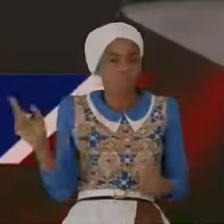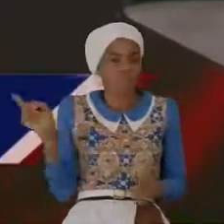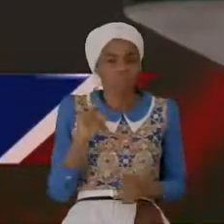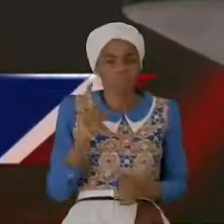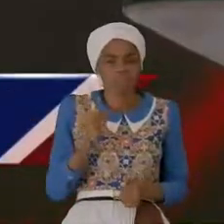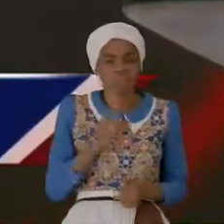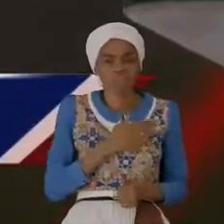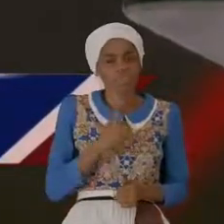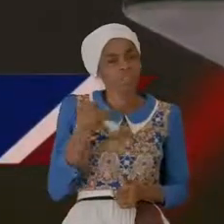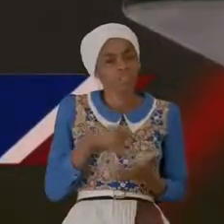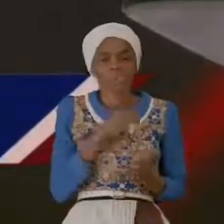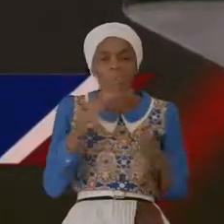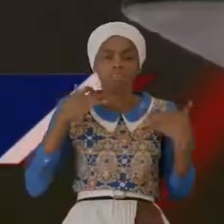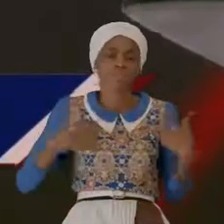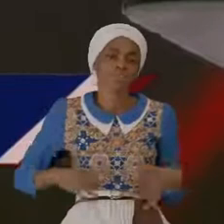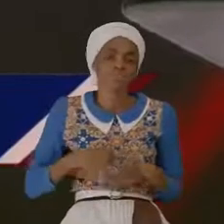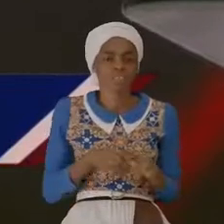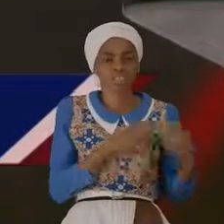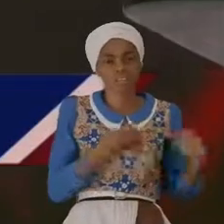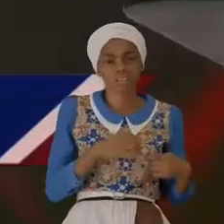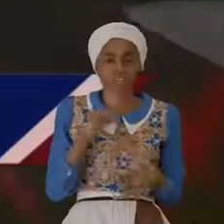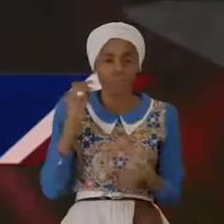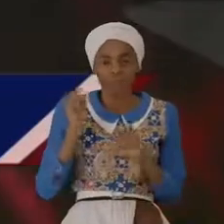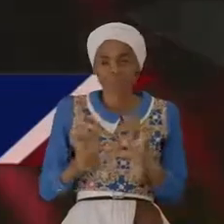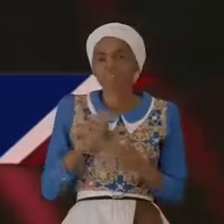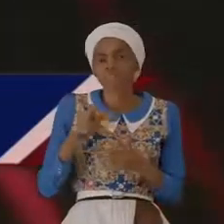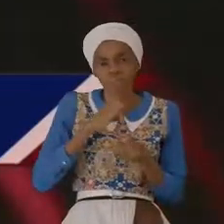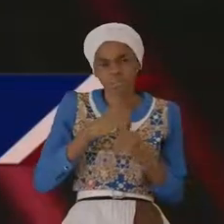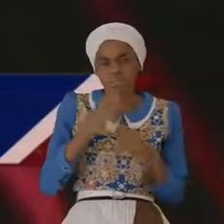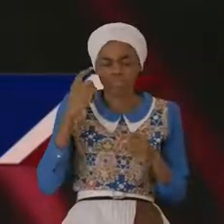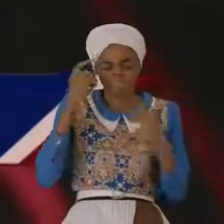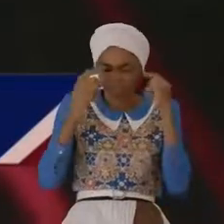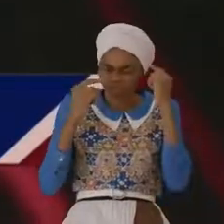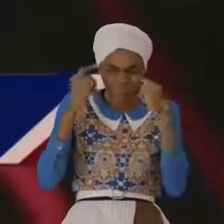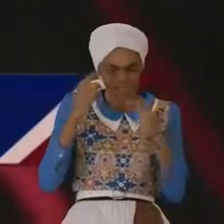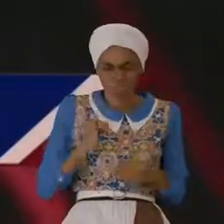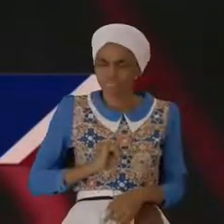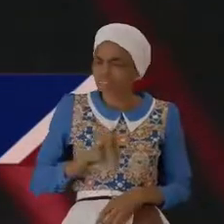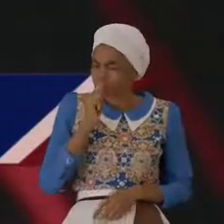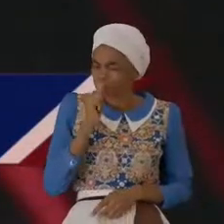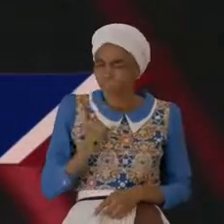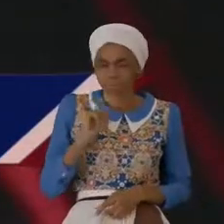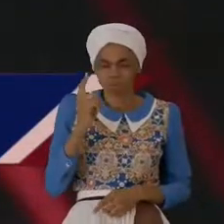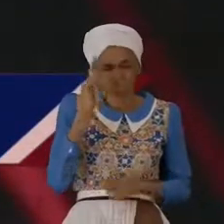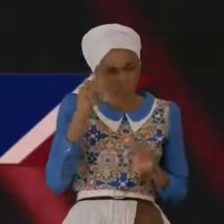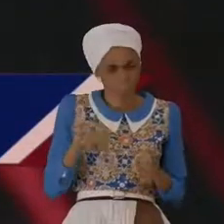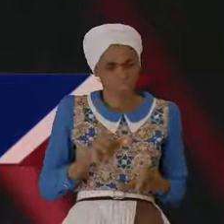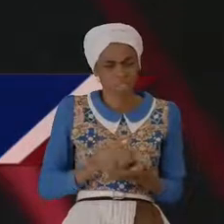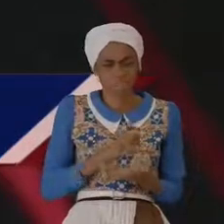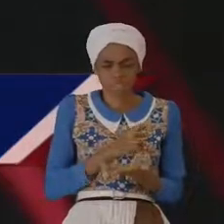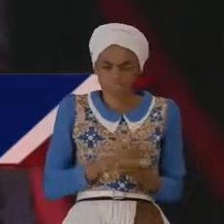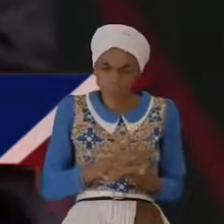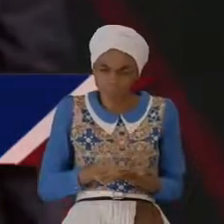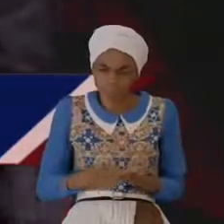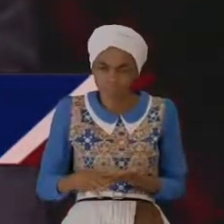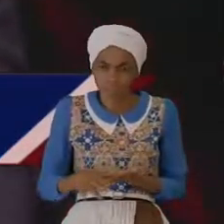Et il y a le découragement dans le cœur des gens. Parfois, on se demande, sommes-nous les seuls qui